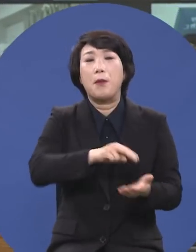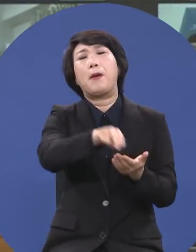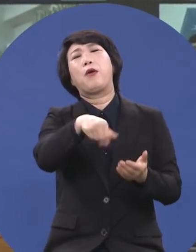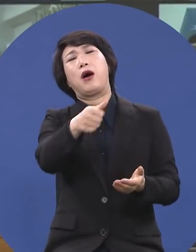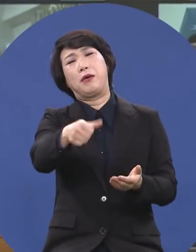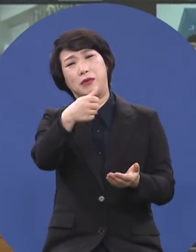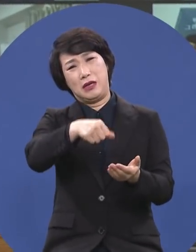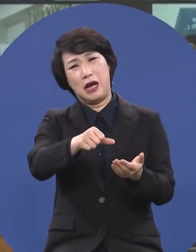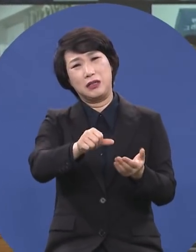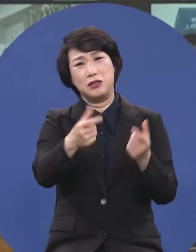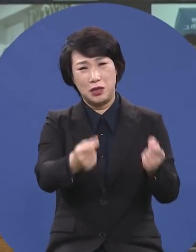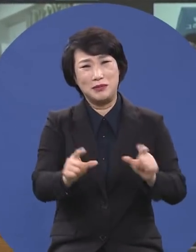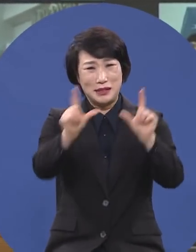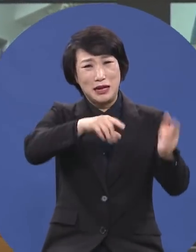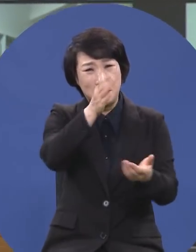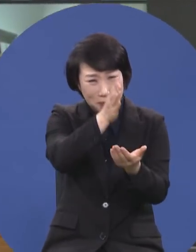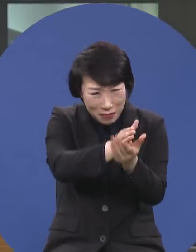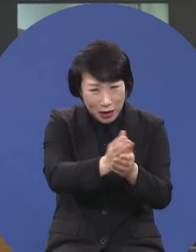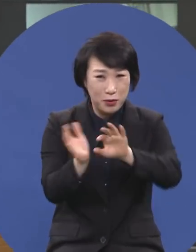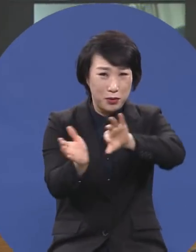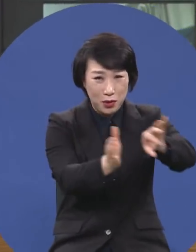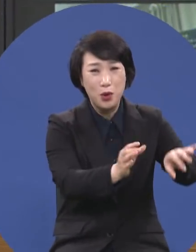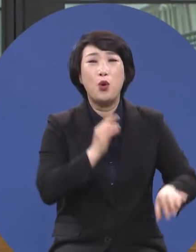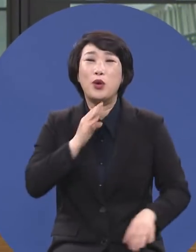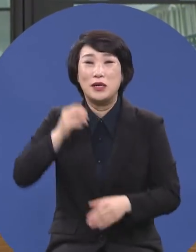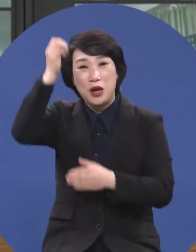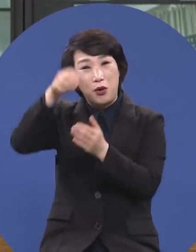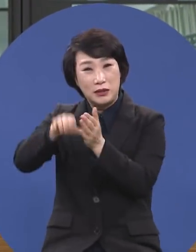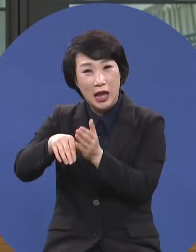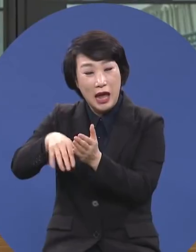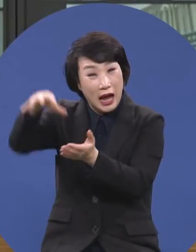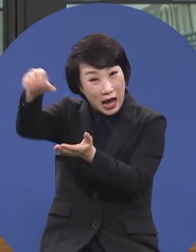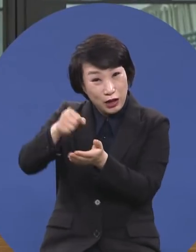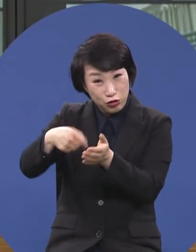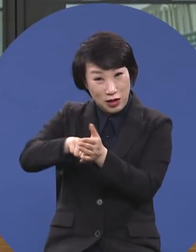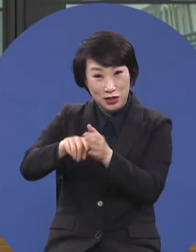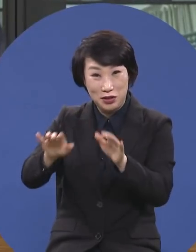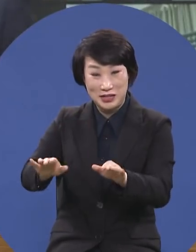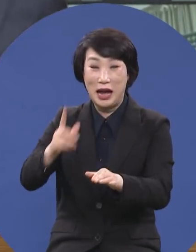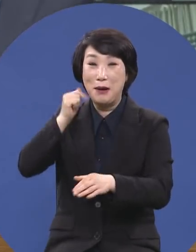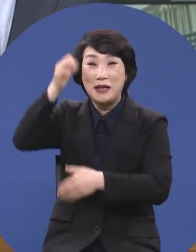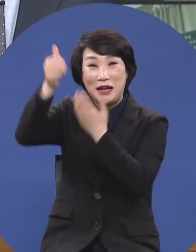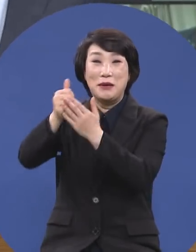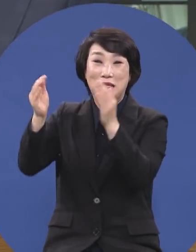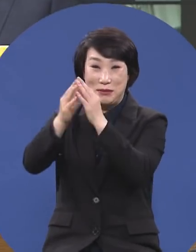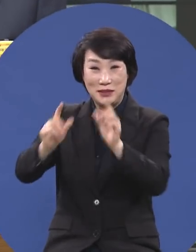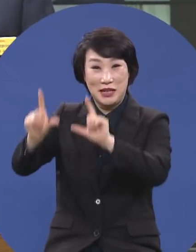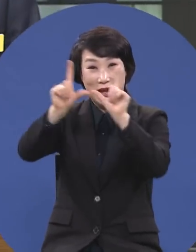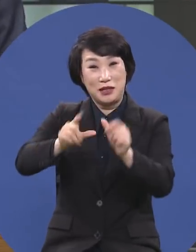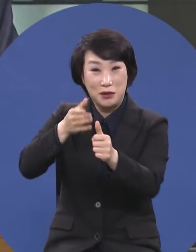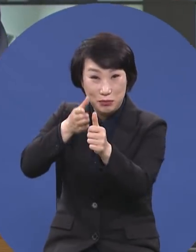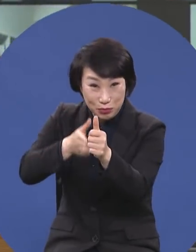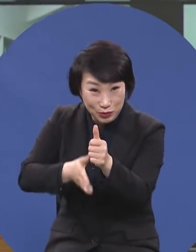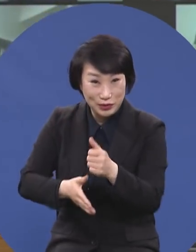이 말입니다. 오직 영혼의 때를 얻기 위해서 아버지 집에서 살자 이 말입니다.